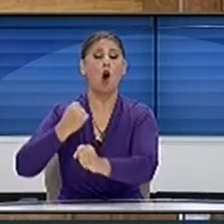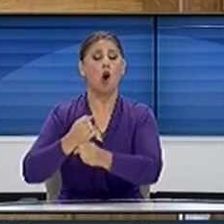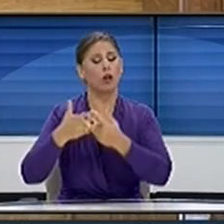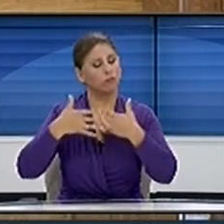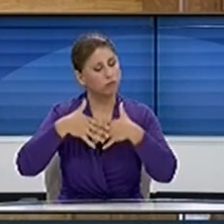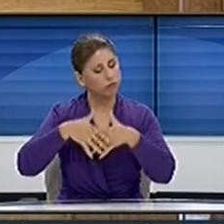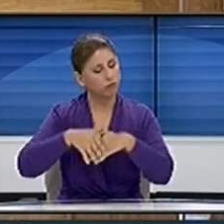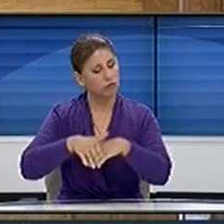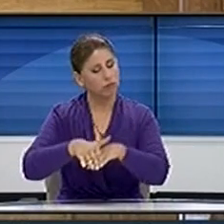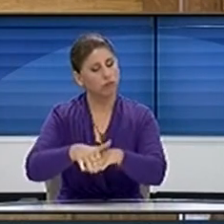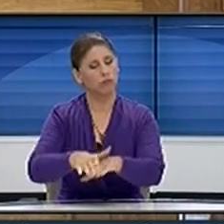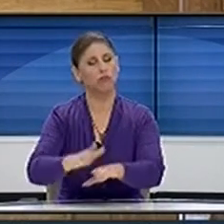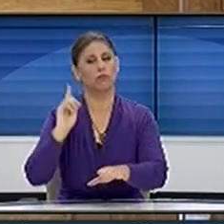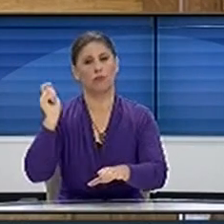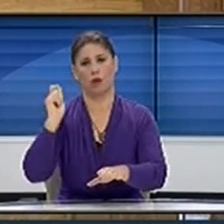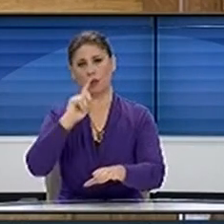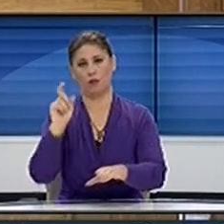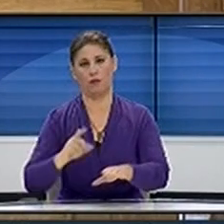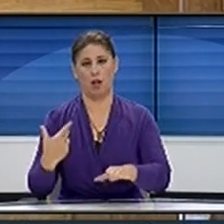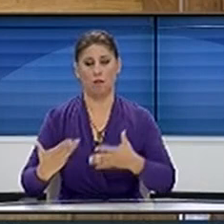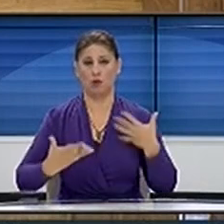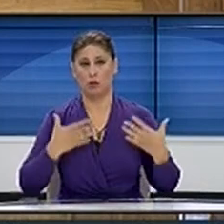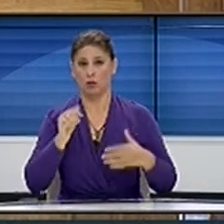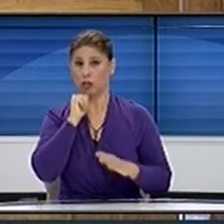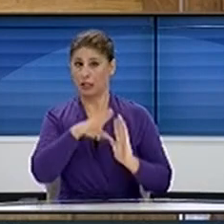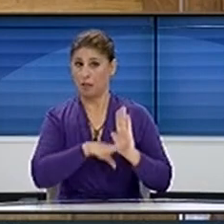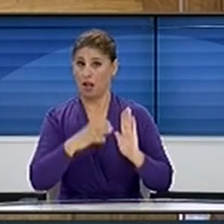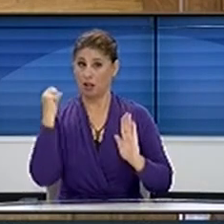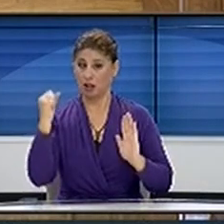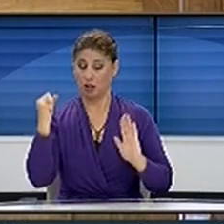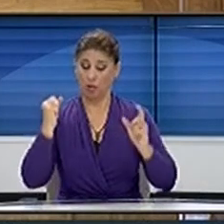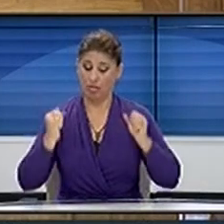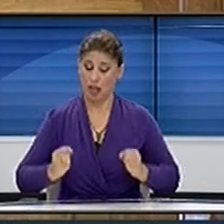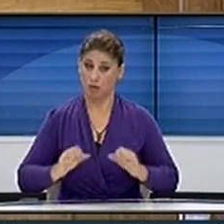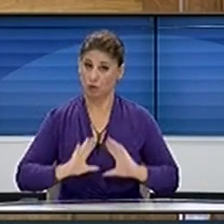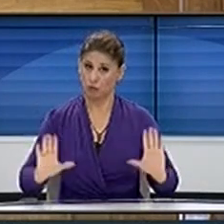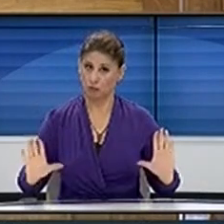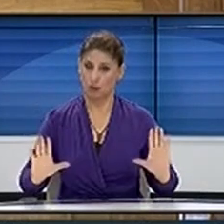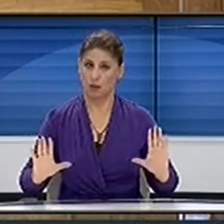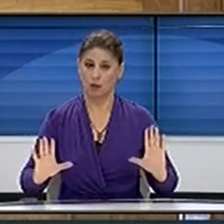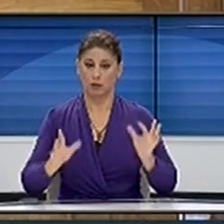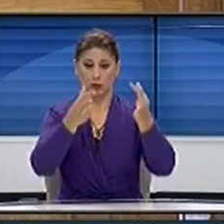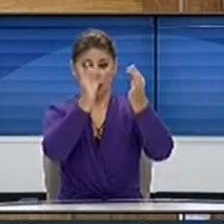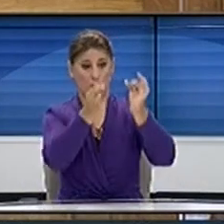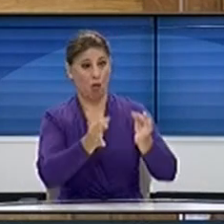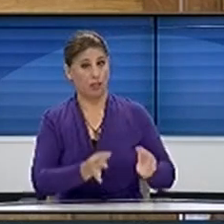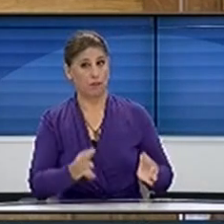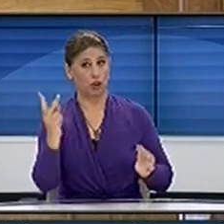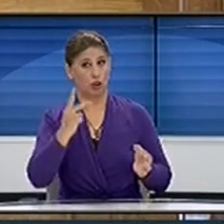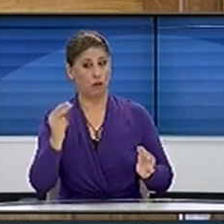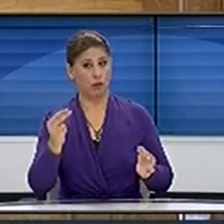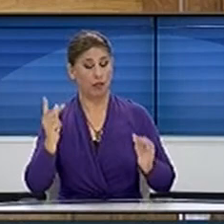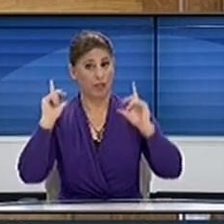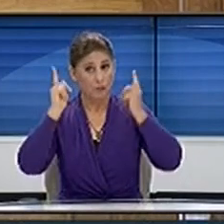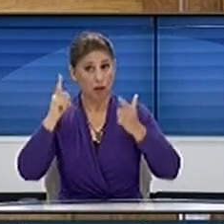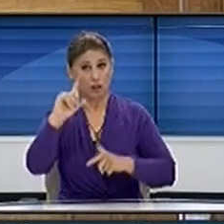μια ευρωπαϊκή χώρα, έχουμε ένα σύγχρονο σύνταγμα, έχουμε ισχυρούς θεσμούς, έχουμε ένα υποδειγματικό κοινοβούλιο, έχουμε μια δημοκρατική